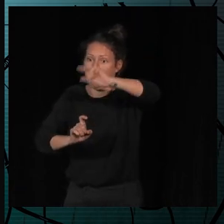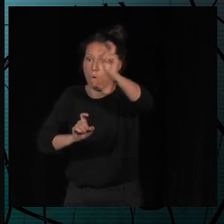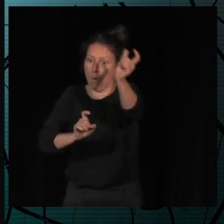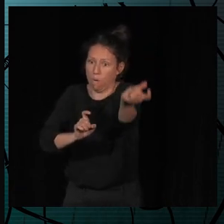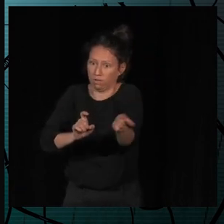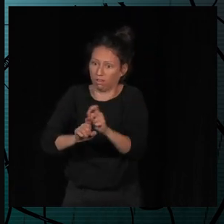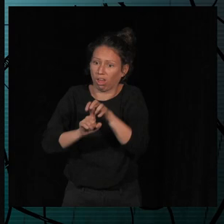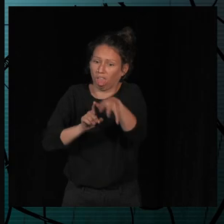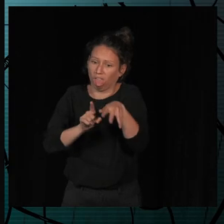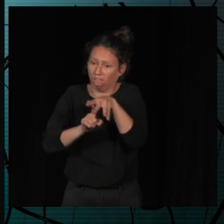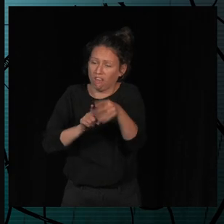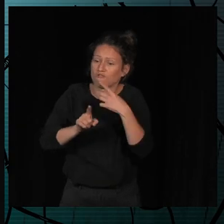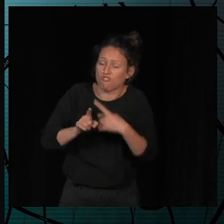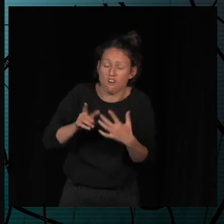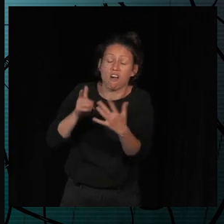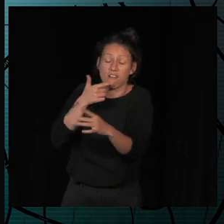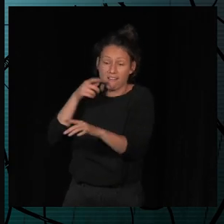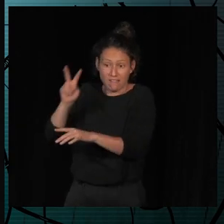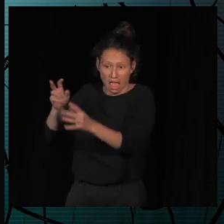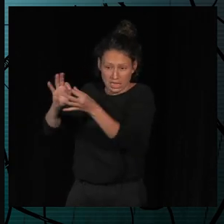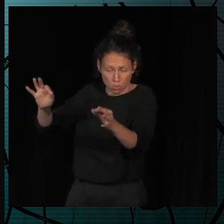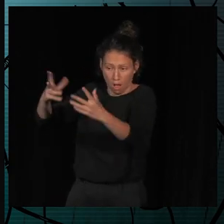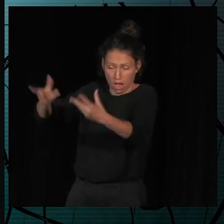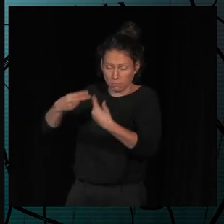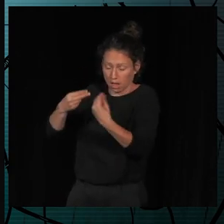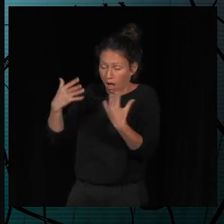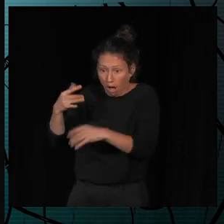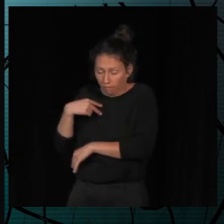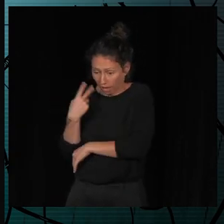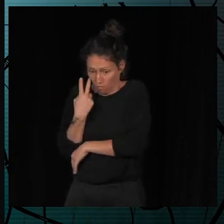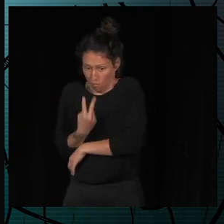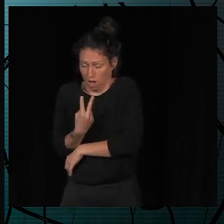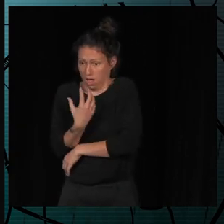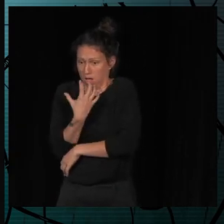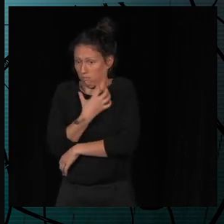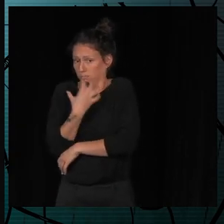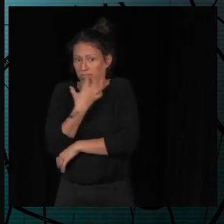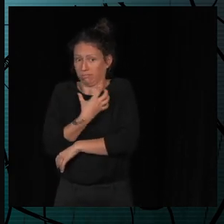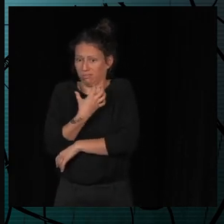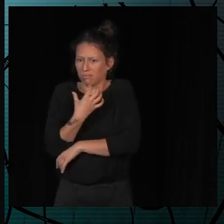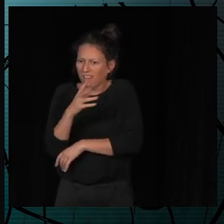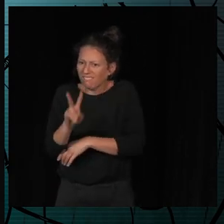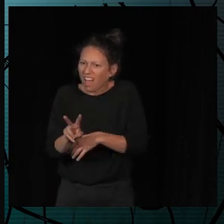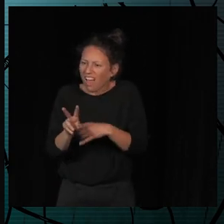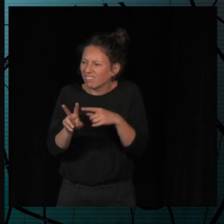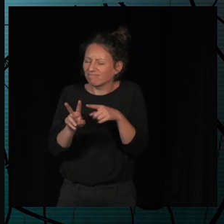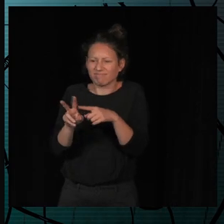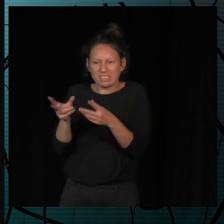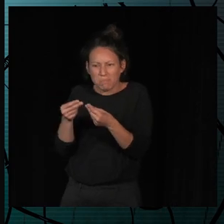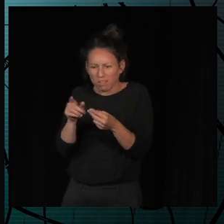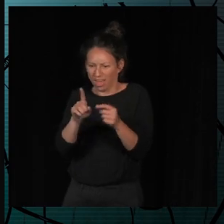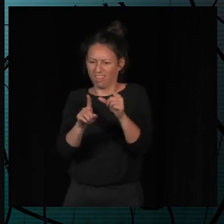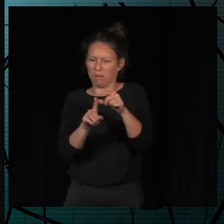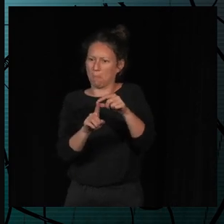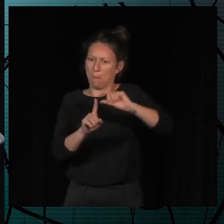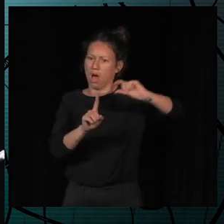insupportable et là il y a toute une réflexion il dit mais pourquoi c'est aussi insupportable de voir un peu de sang avec une falange qui saute alors